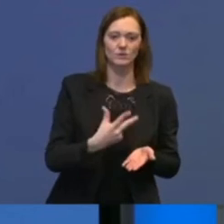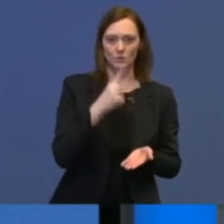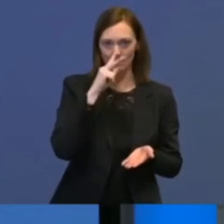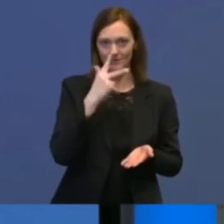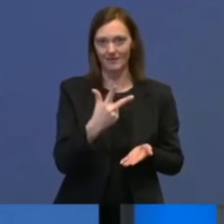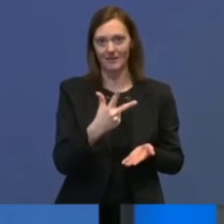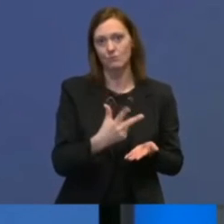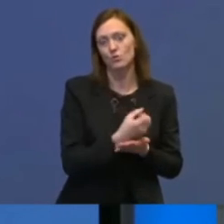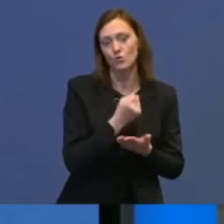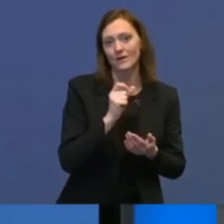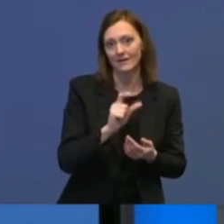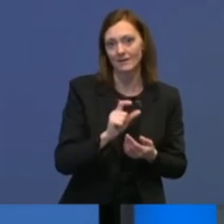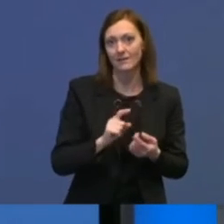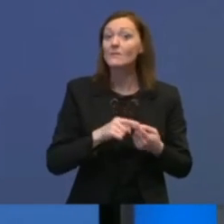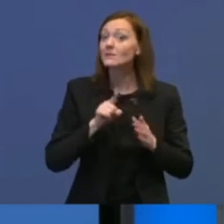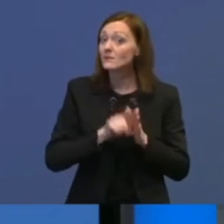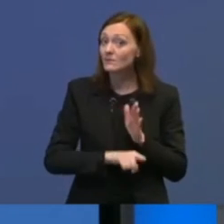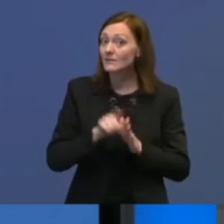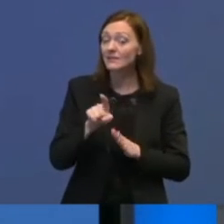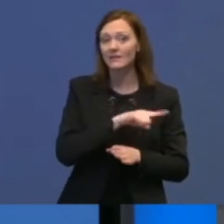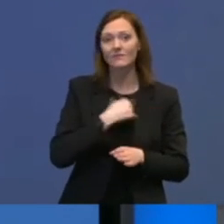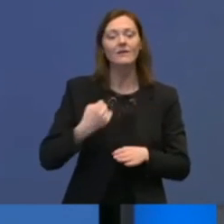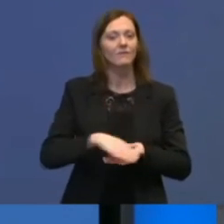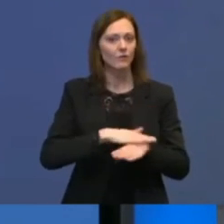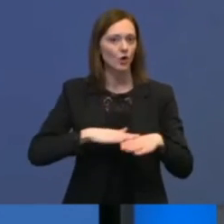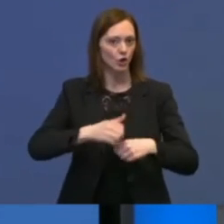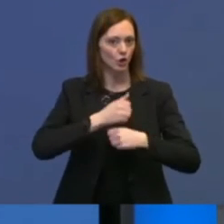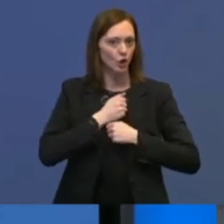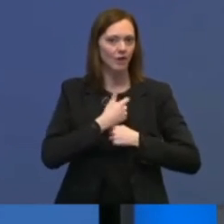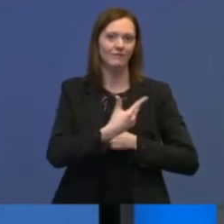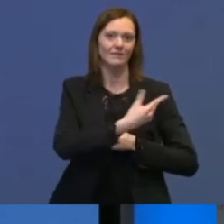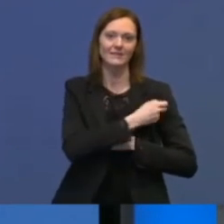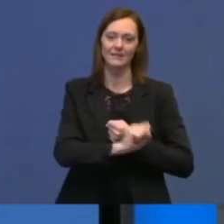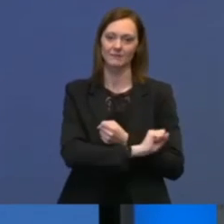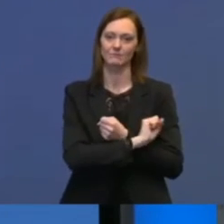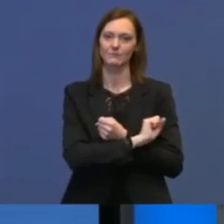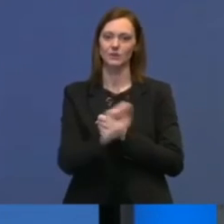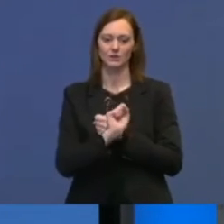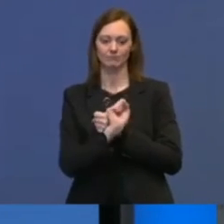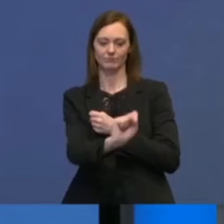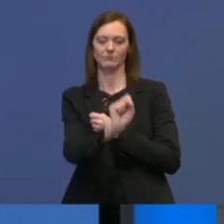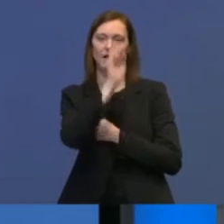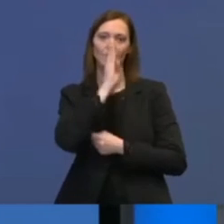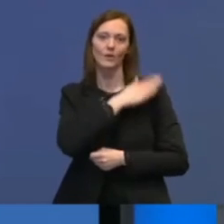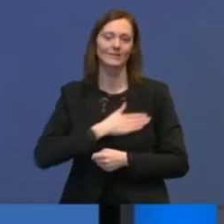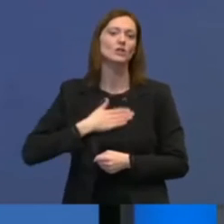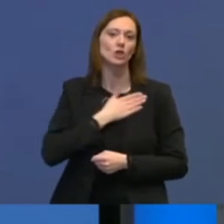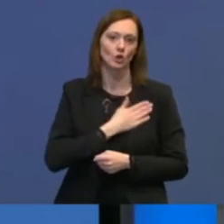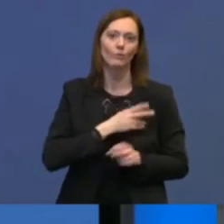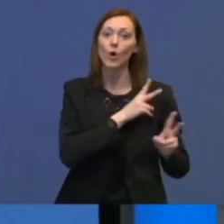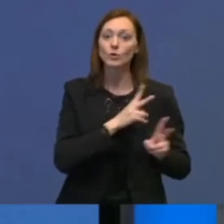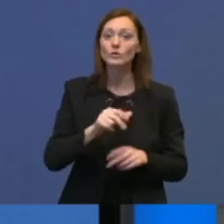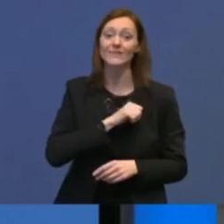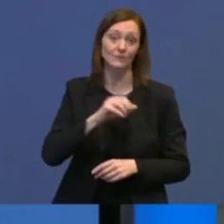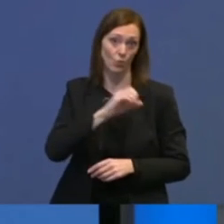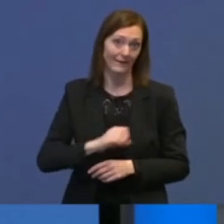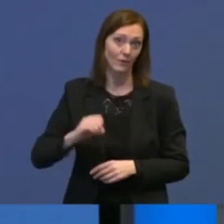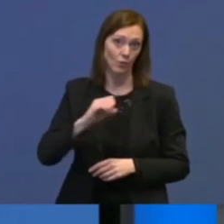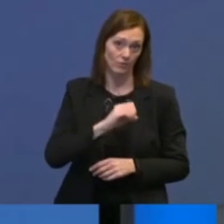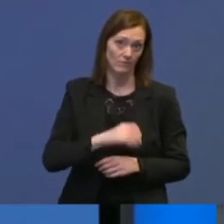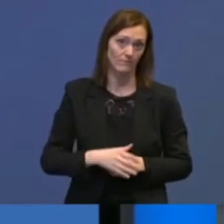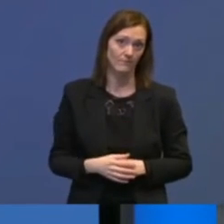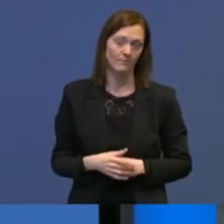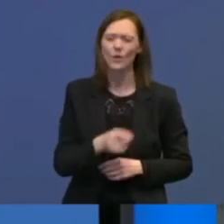waxanatartay i ribadda jo chintu. Waxan sidao kale kou kalsoon nahain in tallaalku u